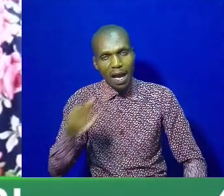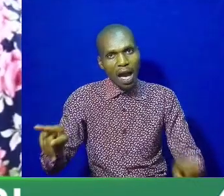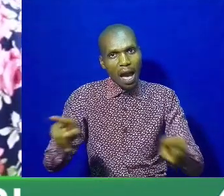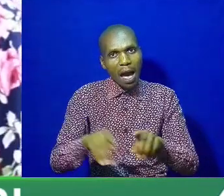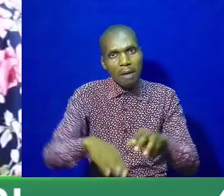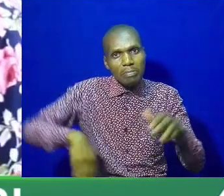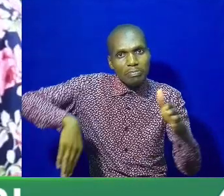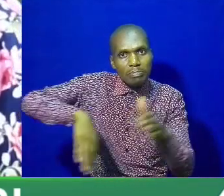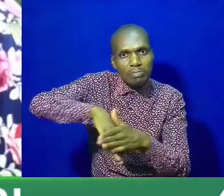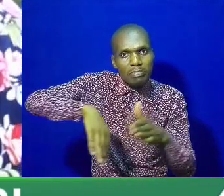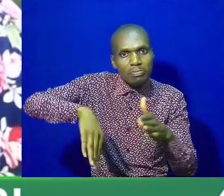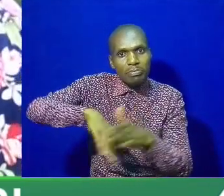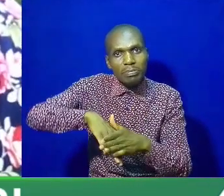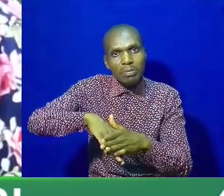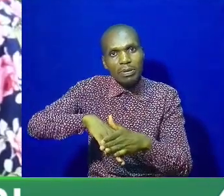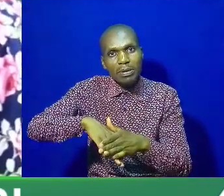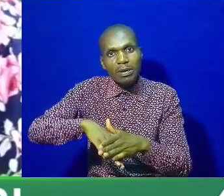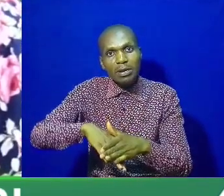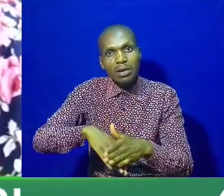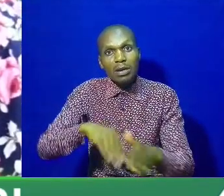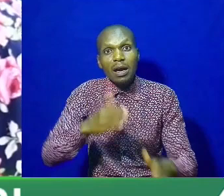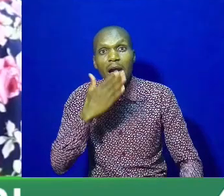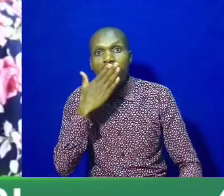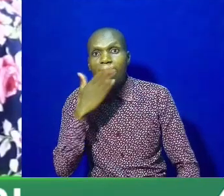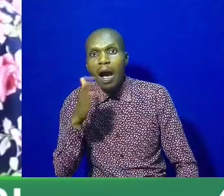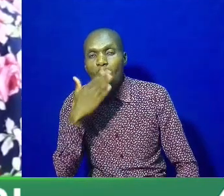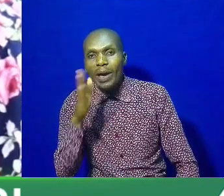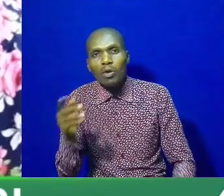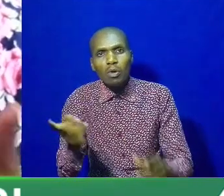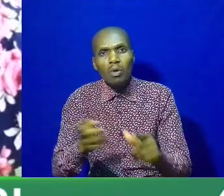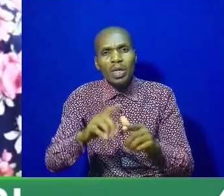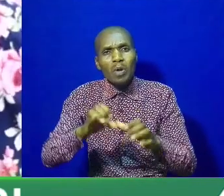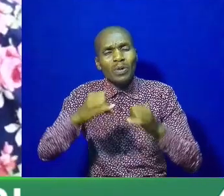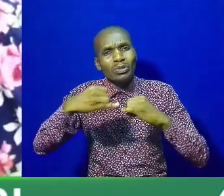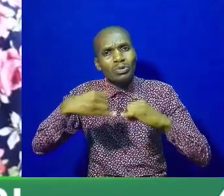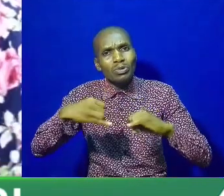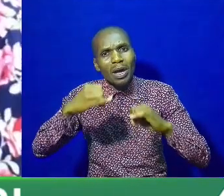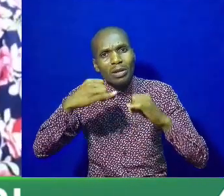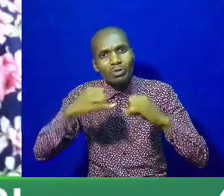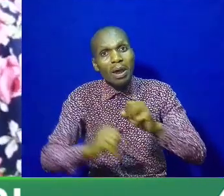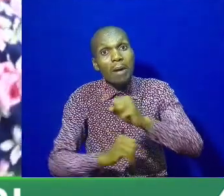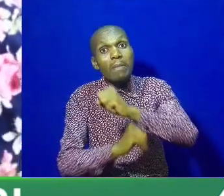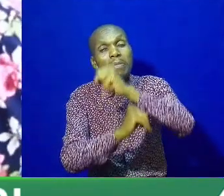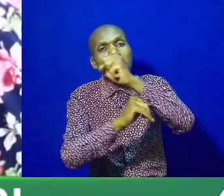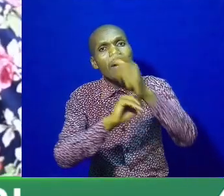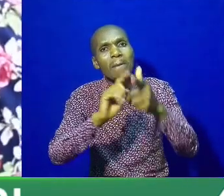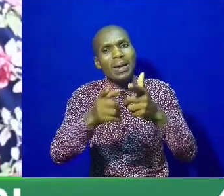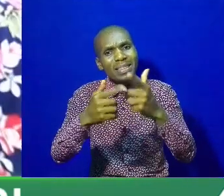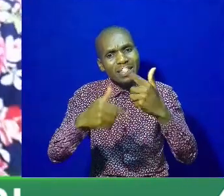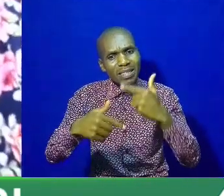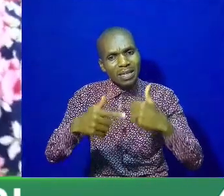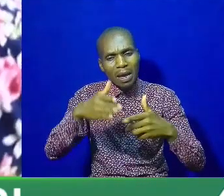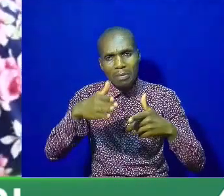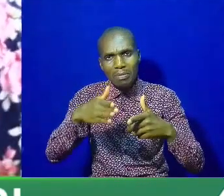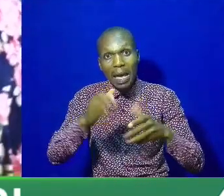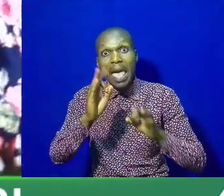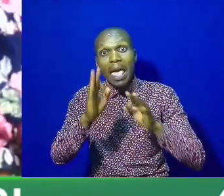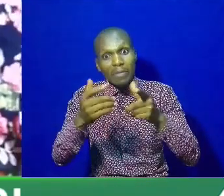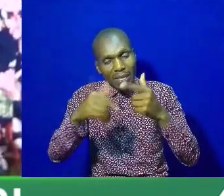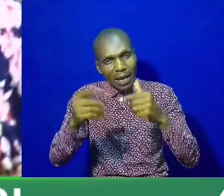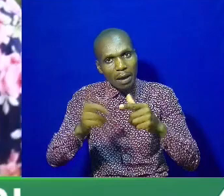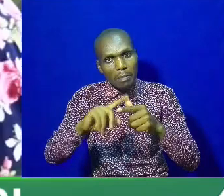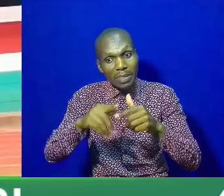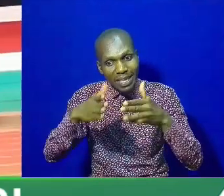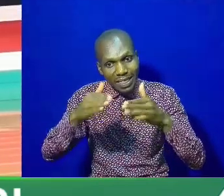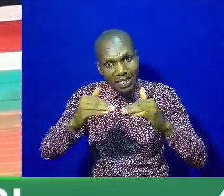wakira gali sonic maten tu akabasom tu atemete ko basaponza sana lakini mbanya gocha kibarache egitieke